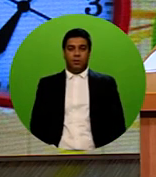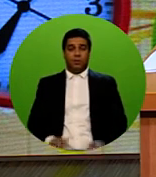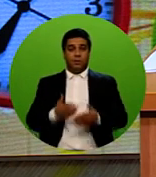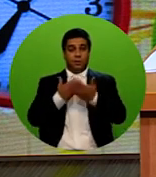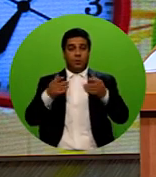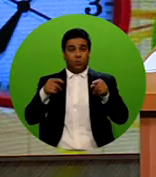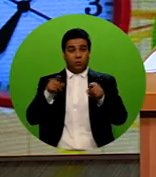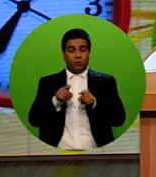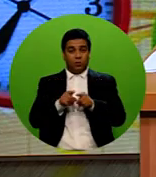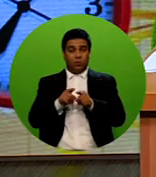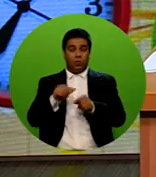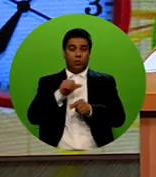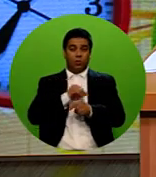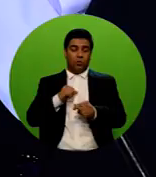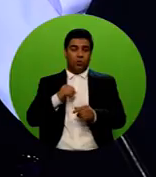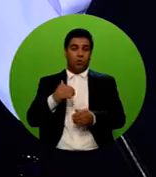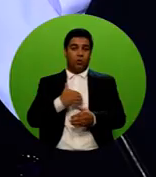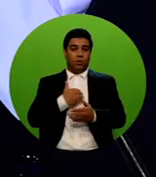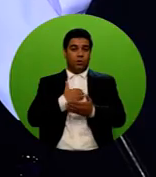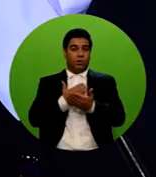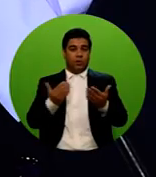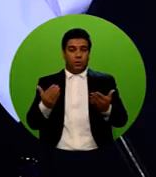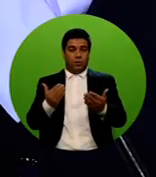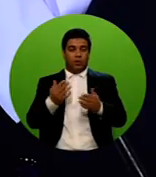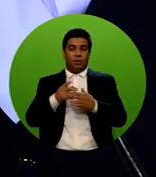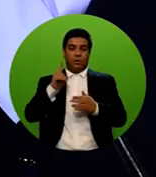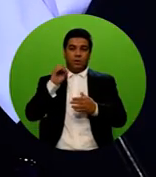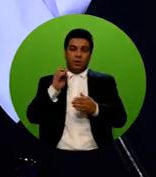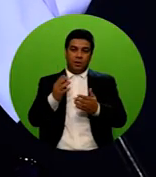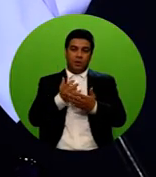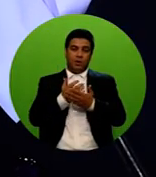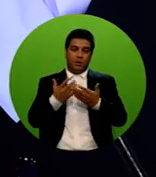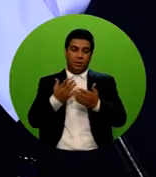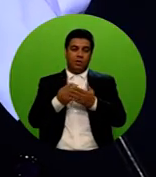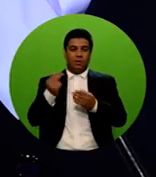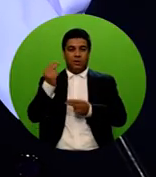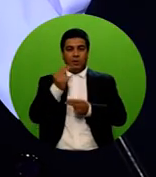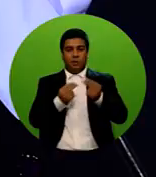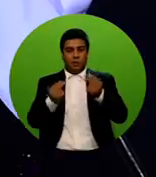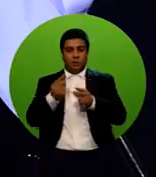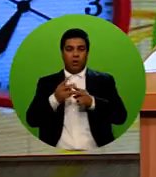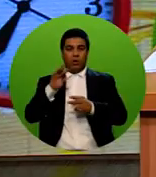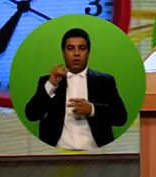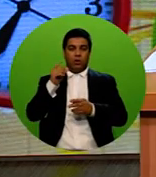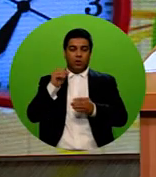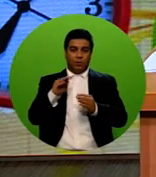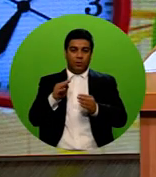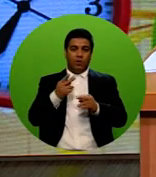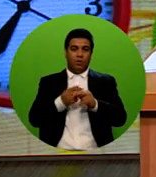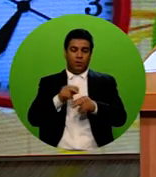Siz ham o'zingiz xohlagan belgilardan, simvollardan,